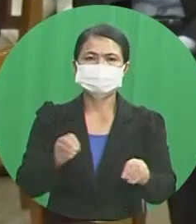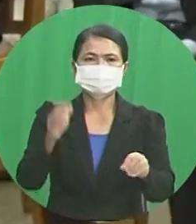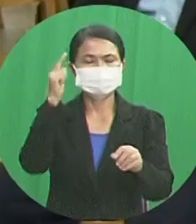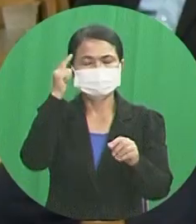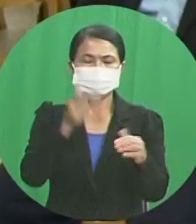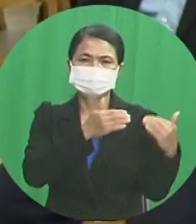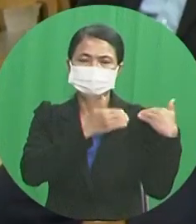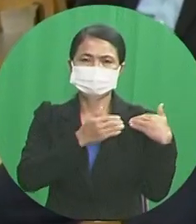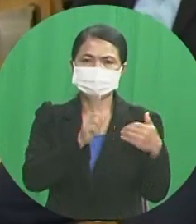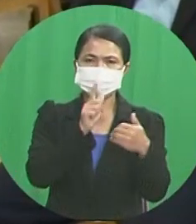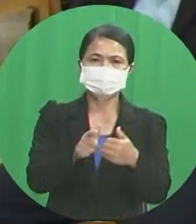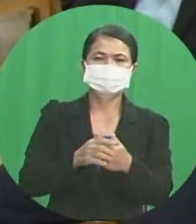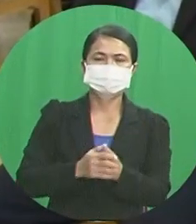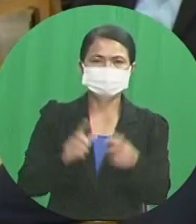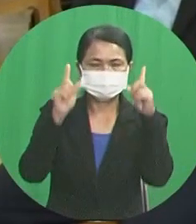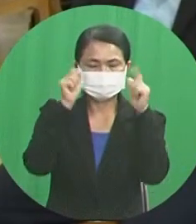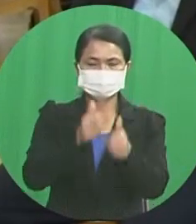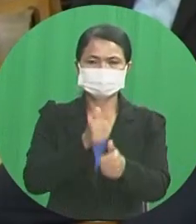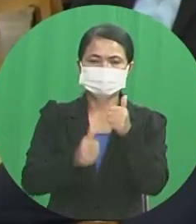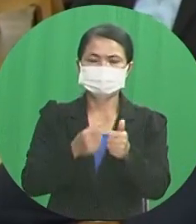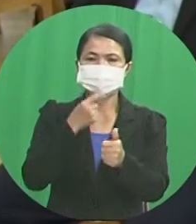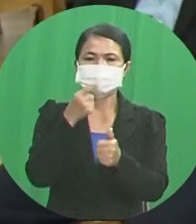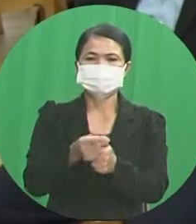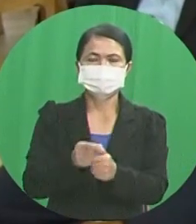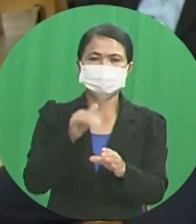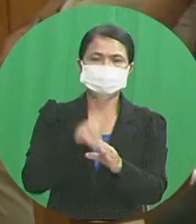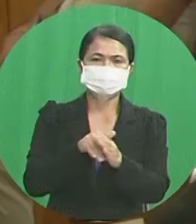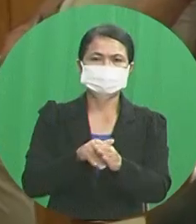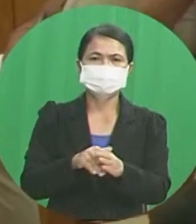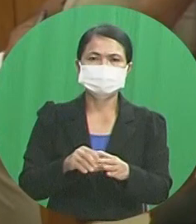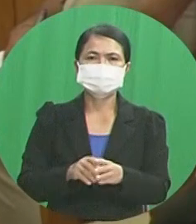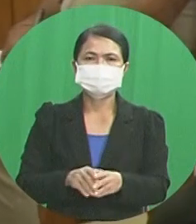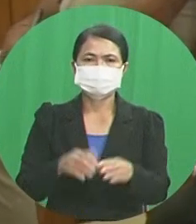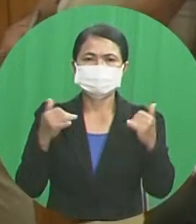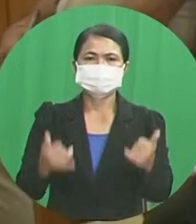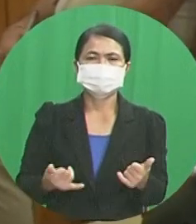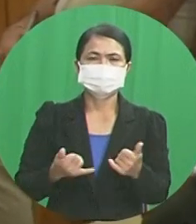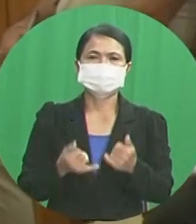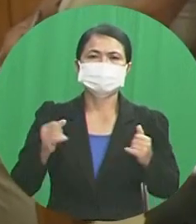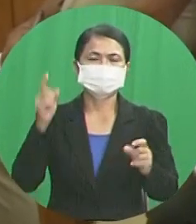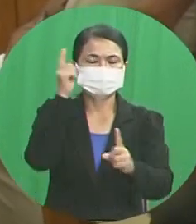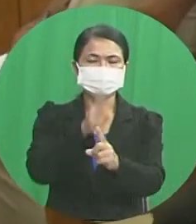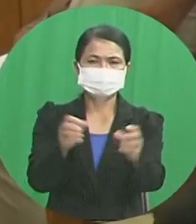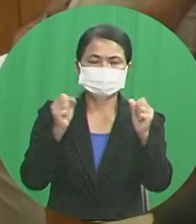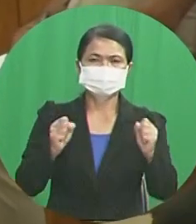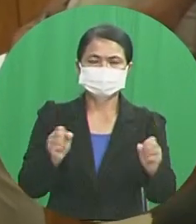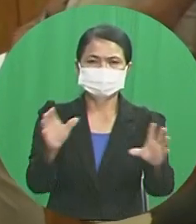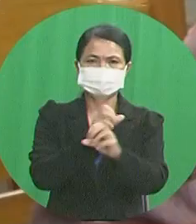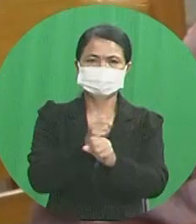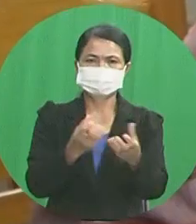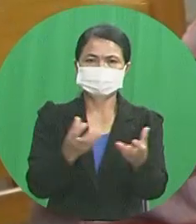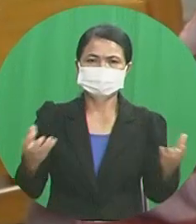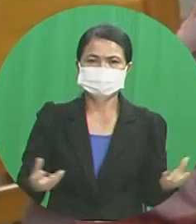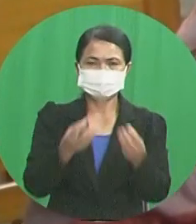ត្តជាក់ជាមិនខានឯកឧត្តមរដ្ឋមន្ត្រីលើកឡើងថានៅក្នុងសម័យនេះដើម្បីគ្រប់គ្រងអំណាចបានត្រូវបែងចែក